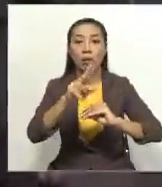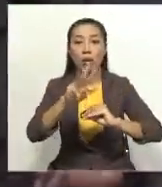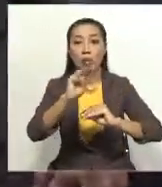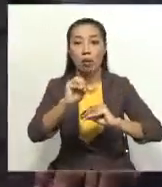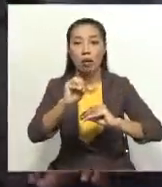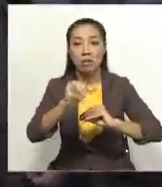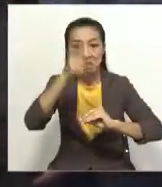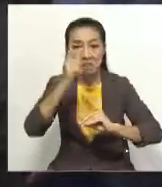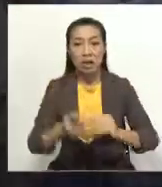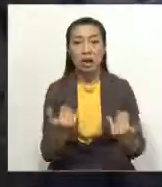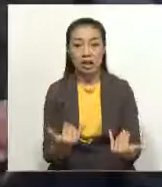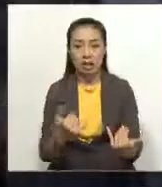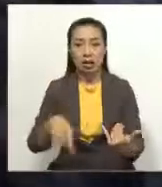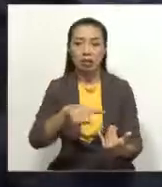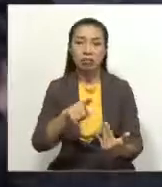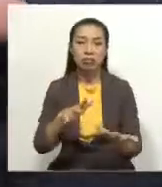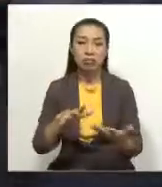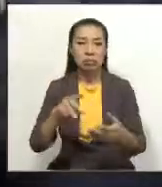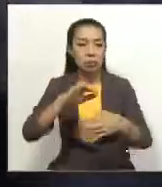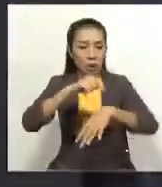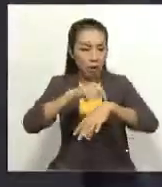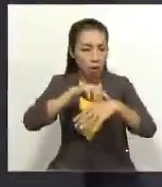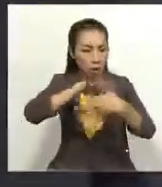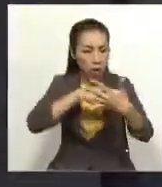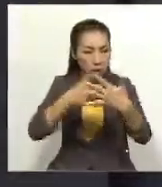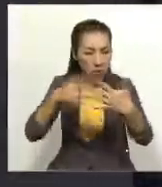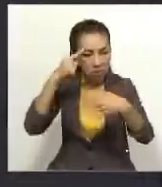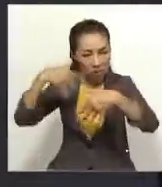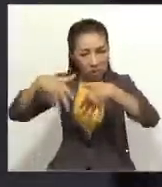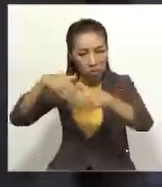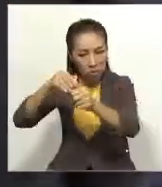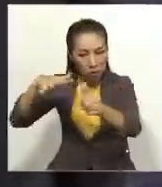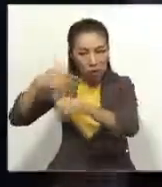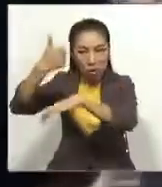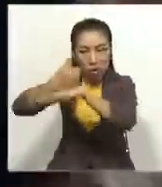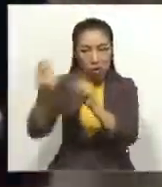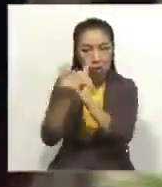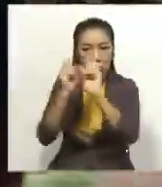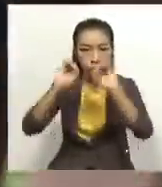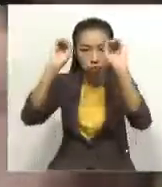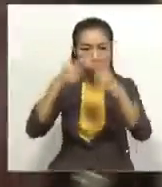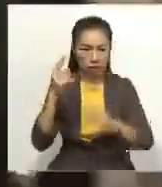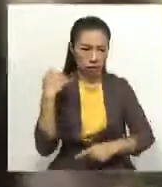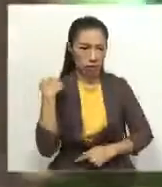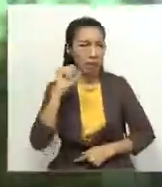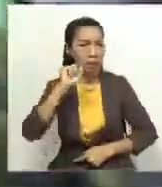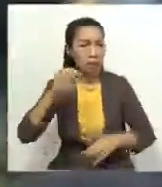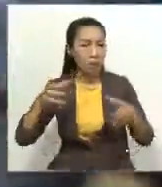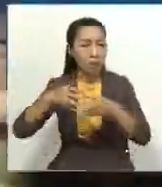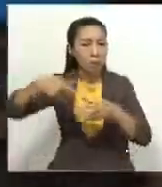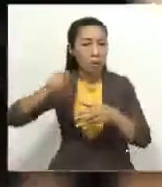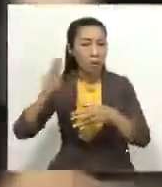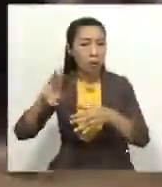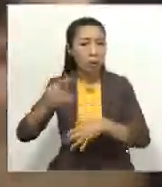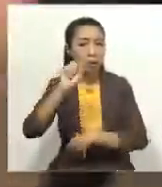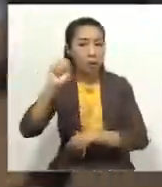อย่างเป็นทางการครั้งนี้ว่าไม่มีกำหนดการพบกับผู้นำท้องถิ่นและไม่ทราบกรณีที่อดีตส.ส.พรรคเพื่อไทย15ค